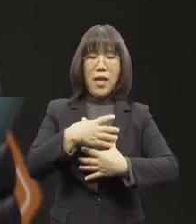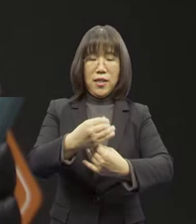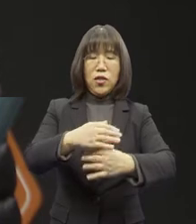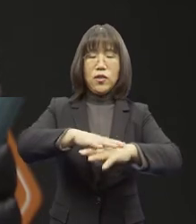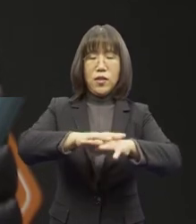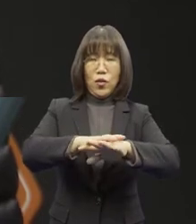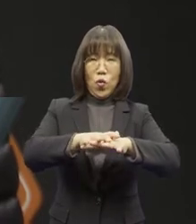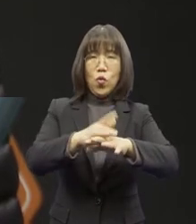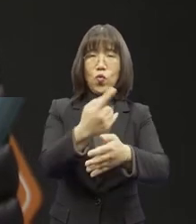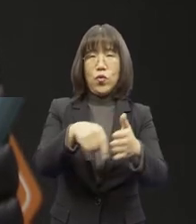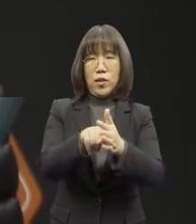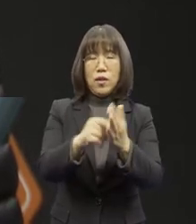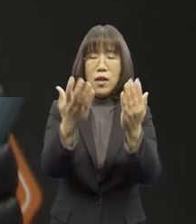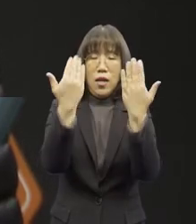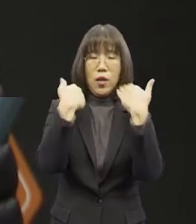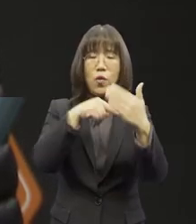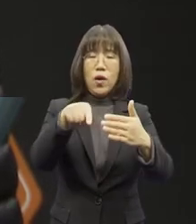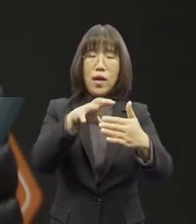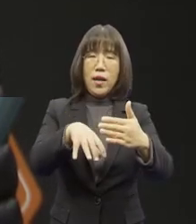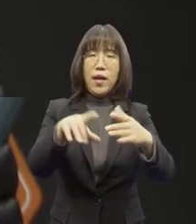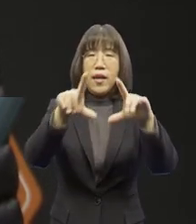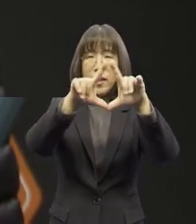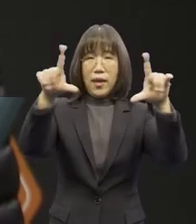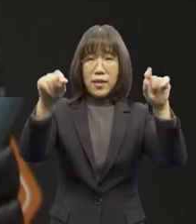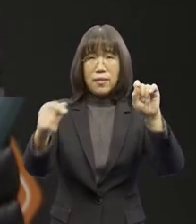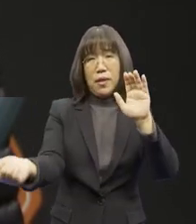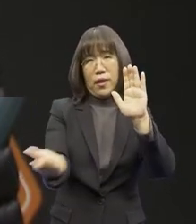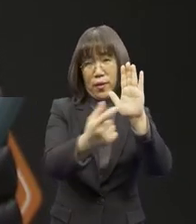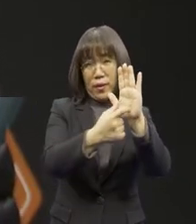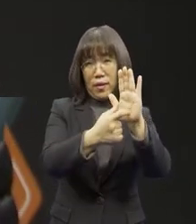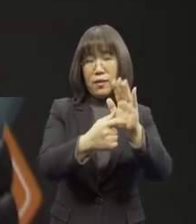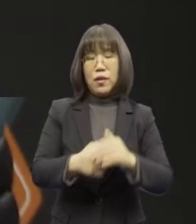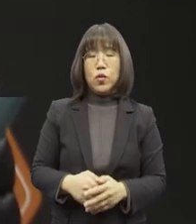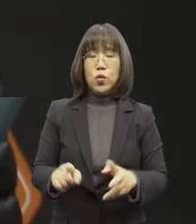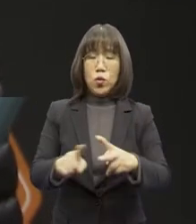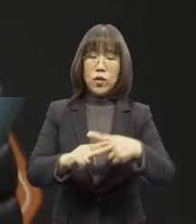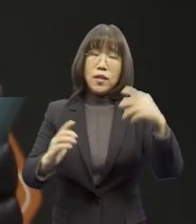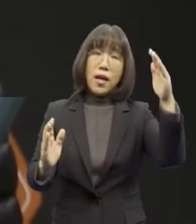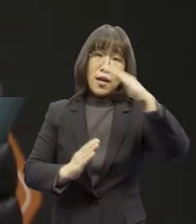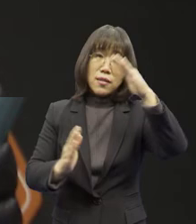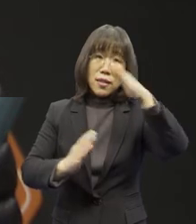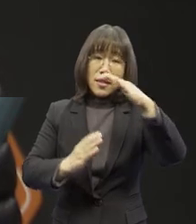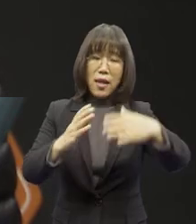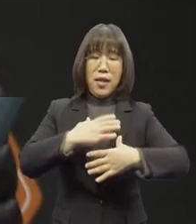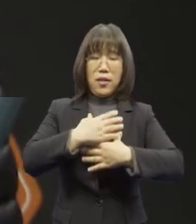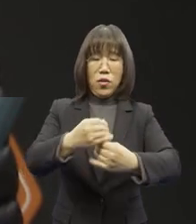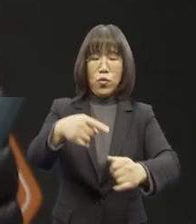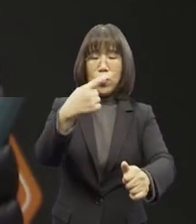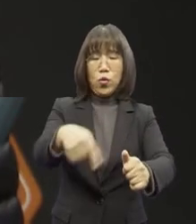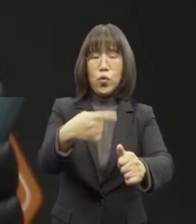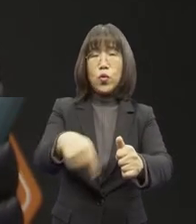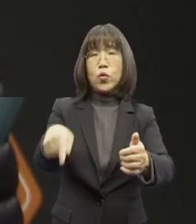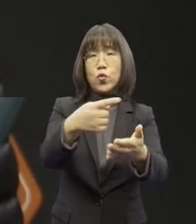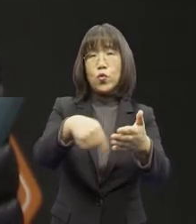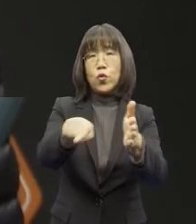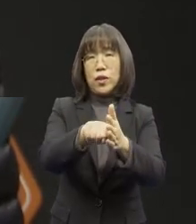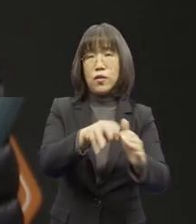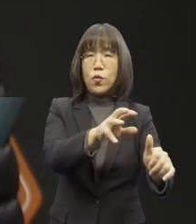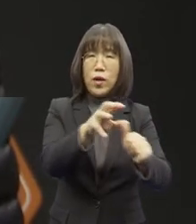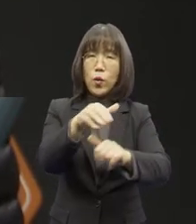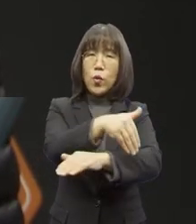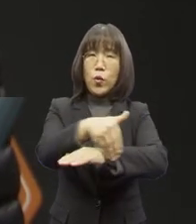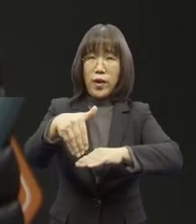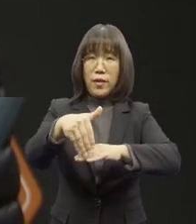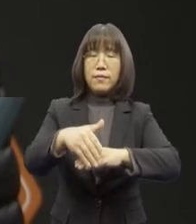습득할 수 있도록 학교 4 안전지도 게시판 을 설치했습니다 이 지도는 초등학생들의 안전 교육